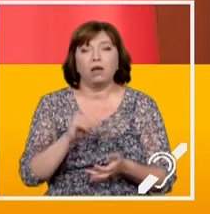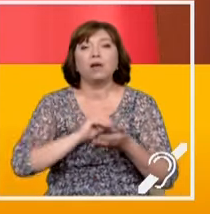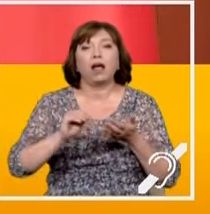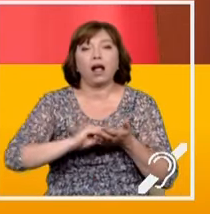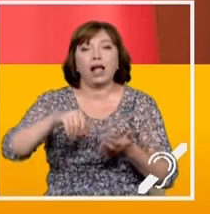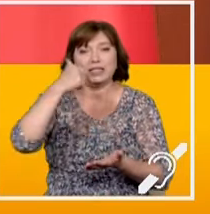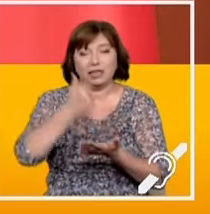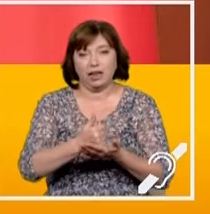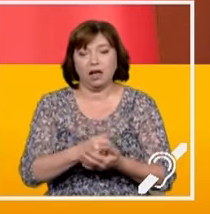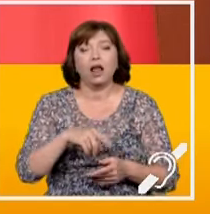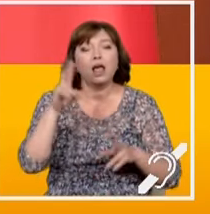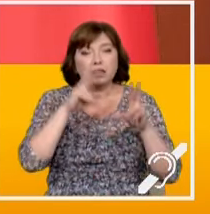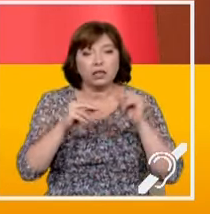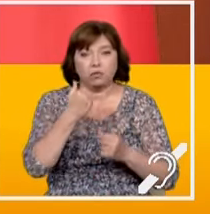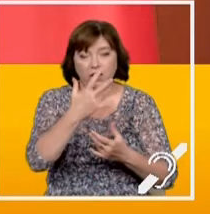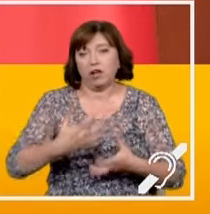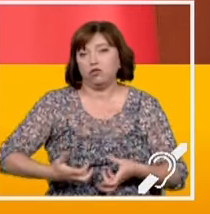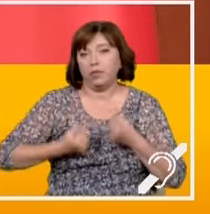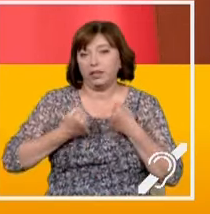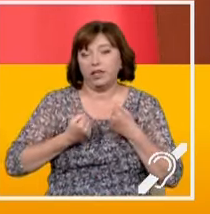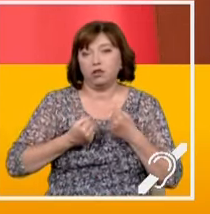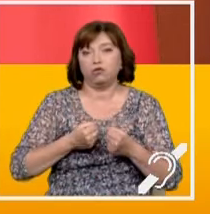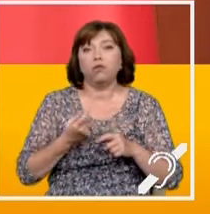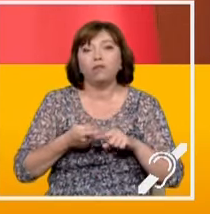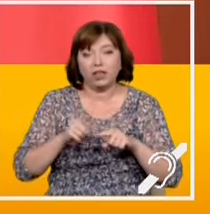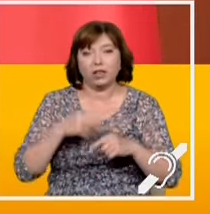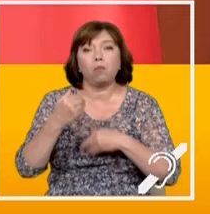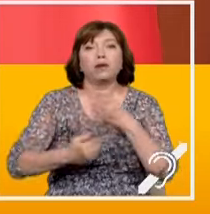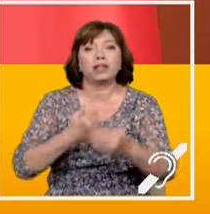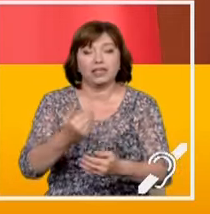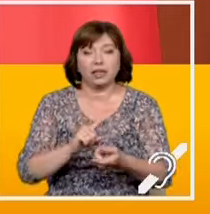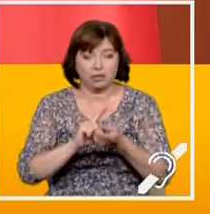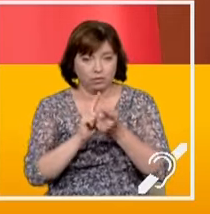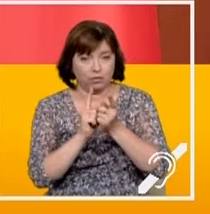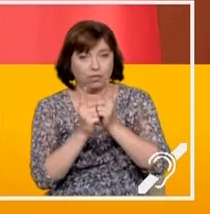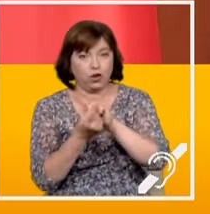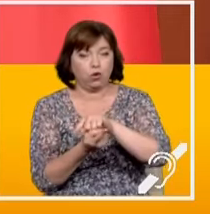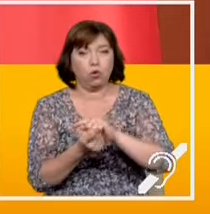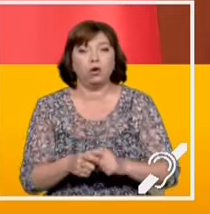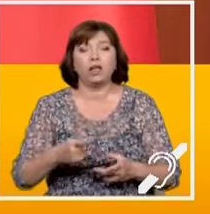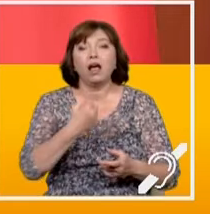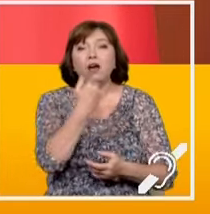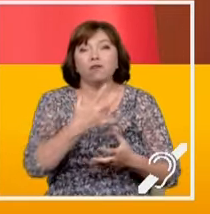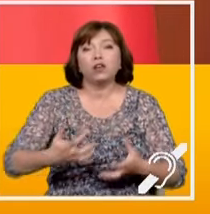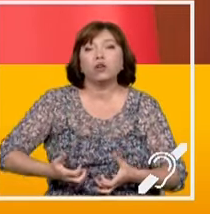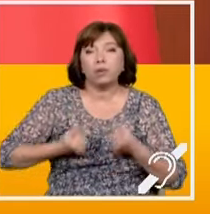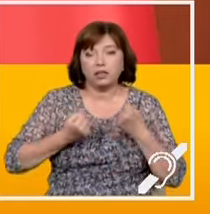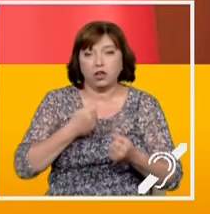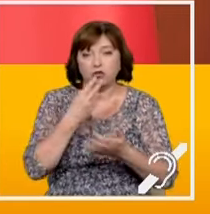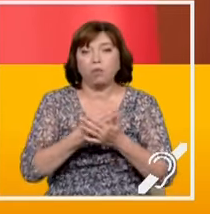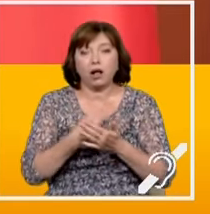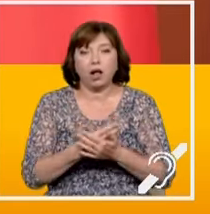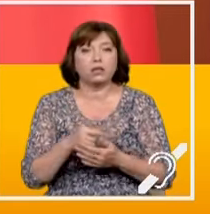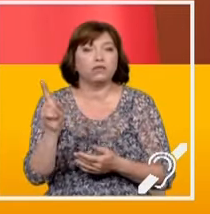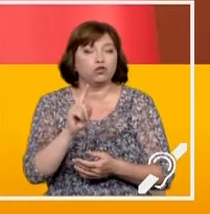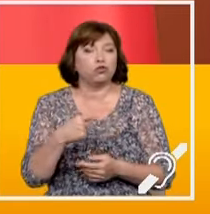cancelar, mizăm pe susținerea Germaniei în acest proces de transformare. Sprijinul vostru ne arată